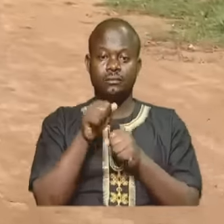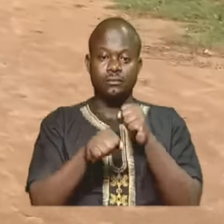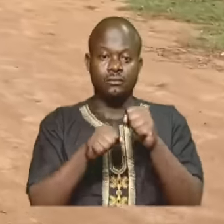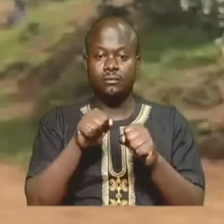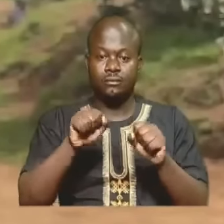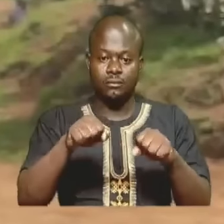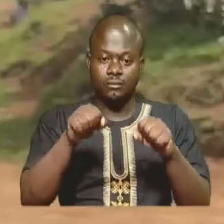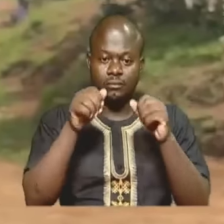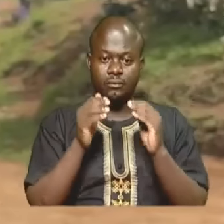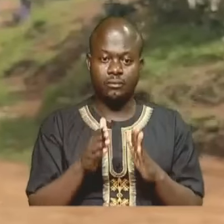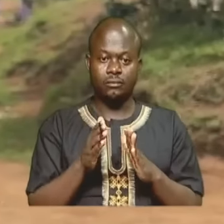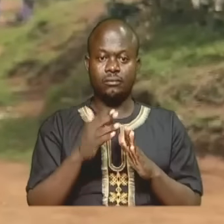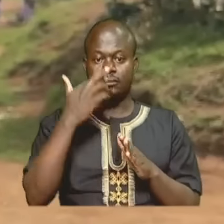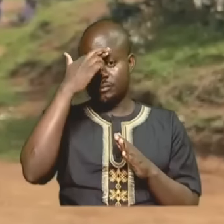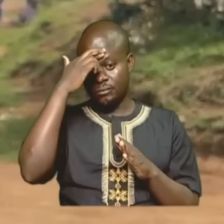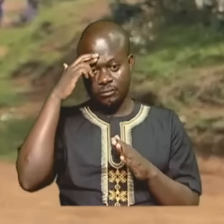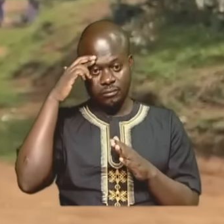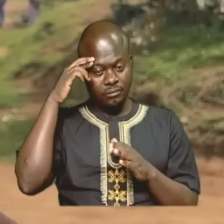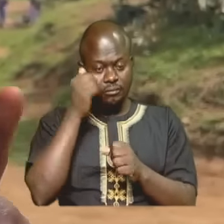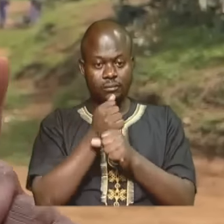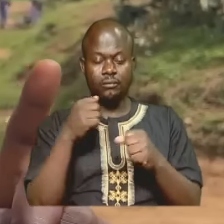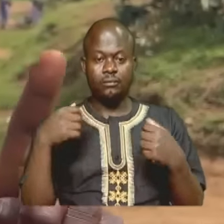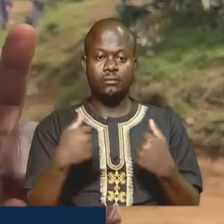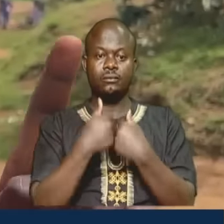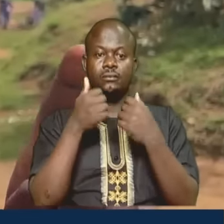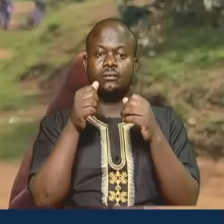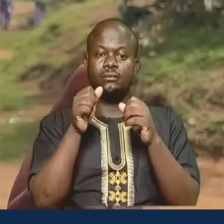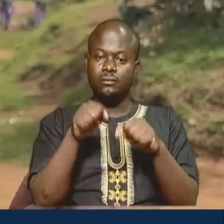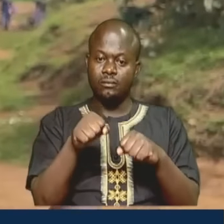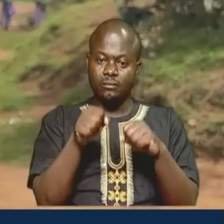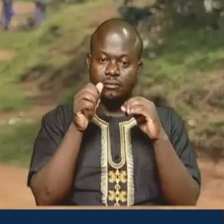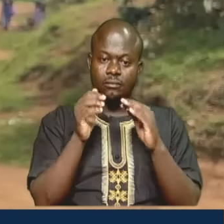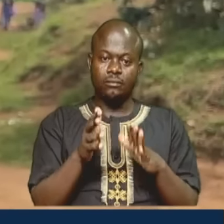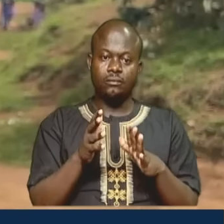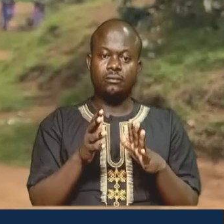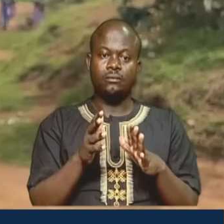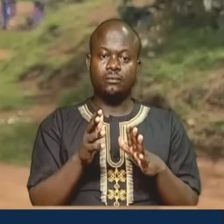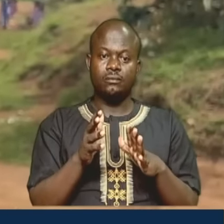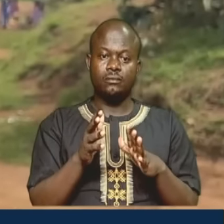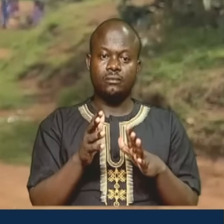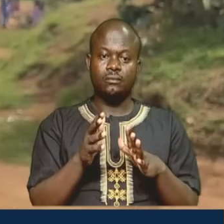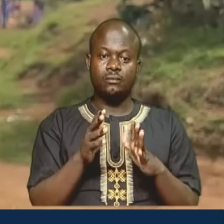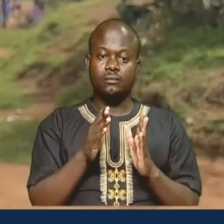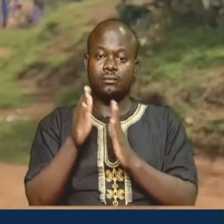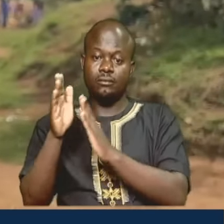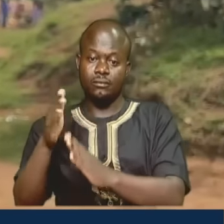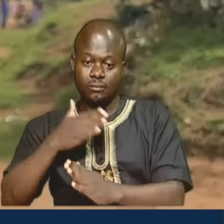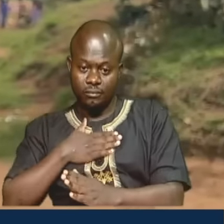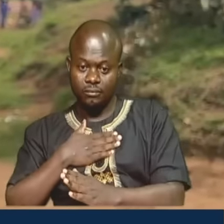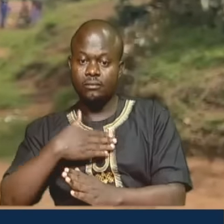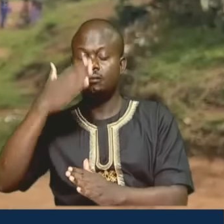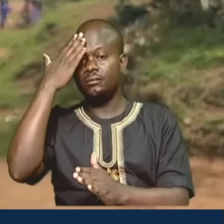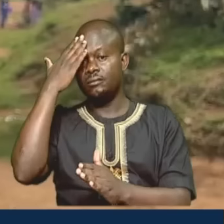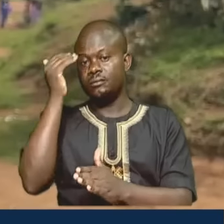kuri moto impamvu yatumye nkora accident hari umumotari wanciriyeho asanga mu ruhande rwanjye kubera